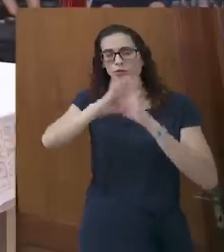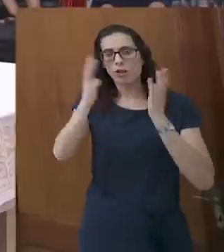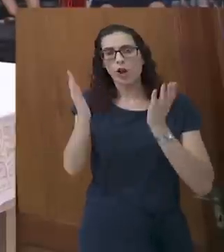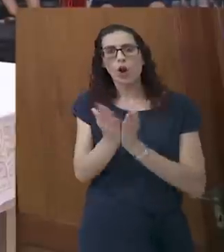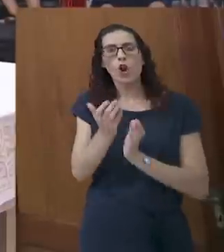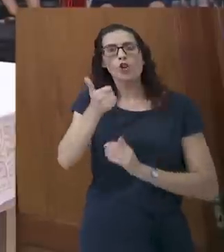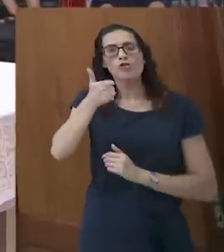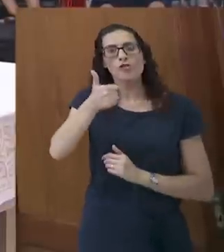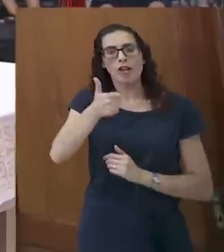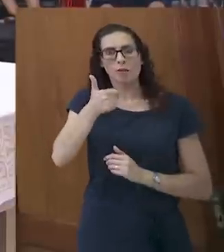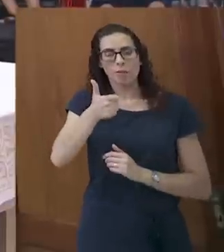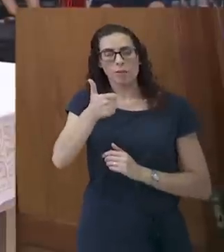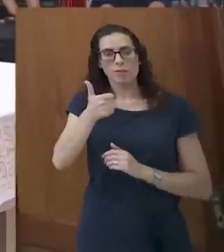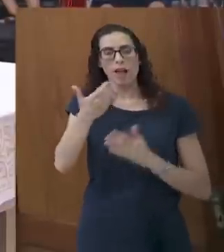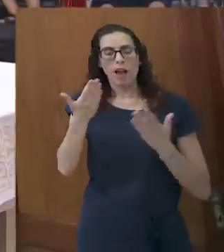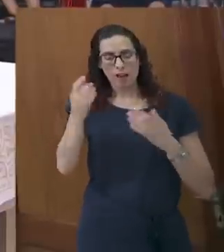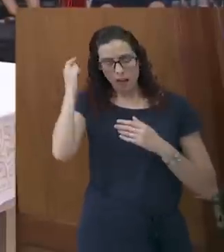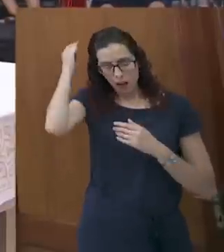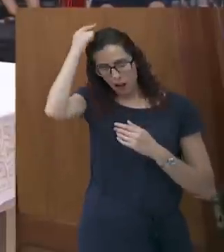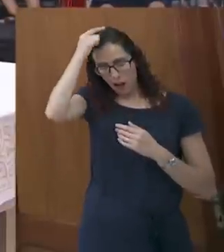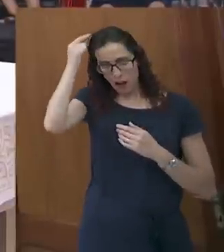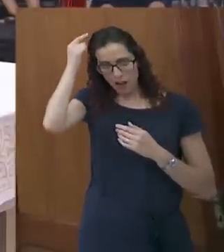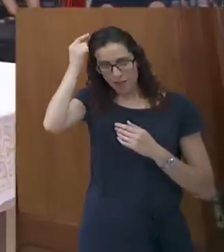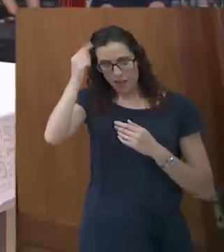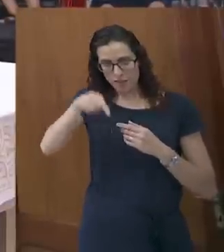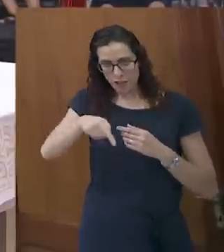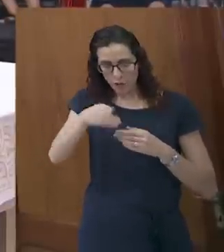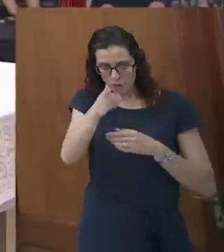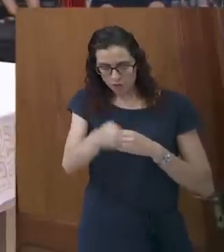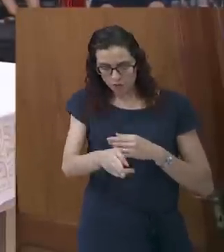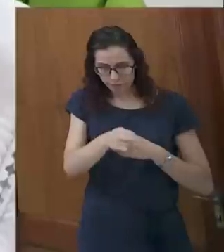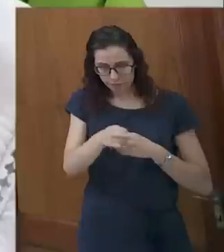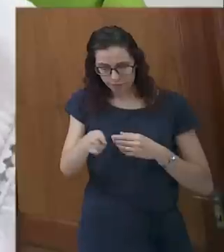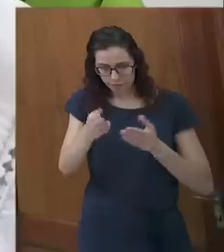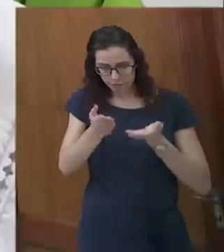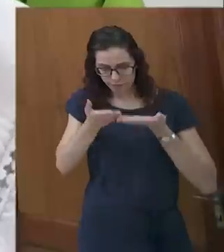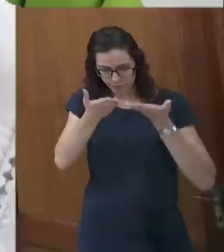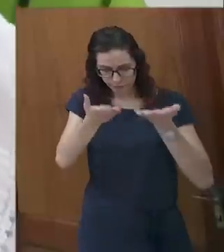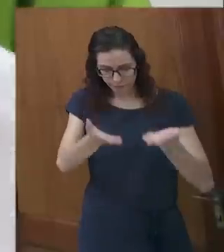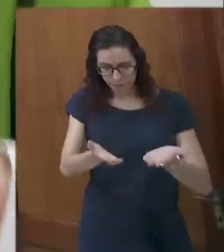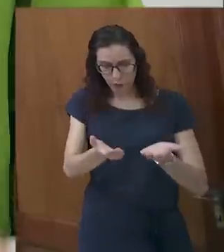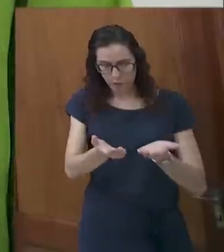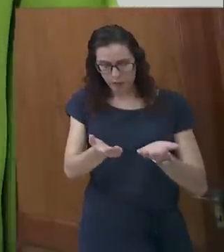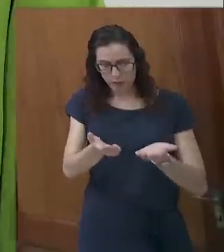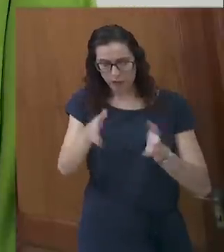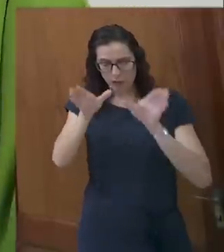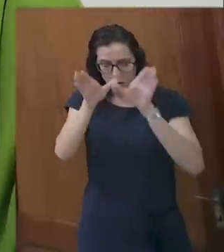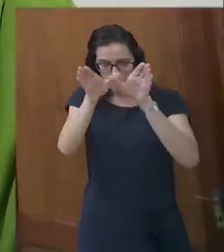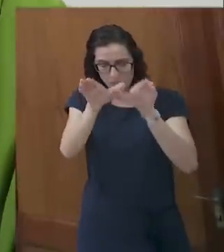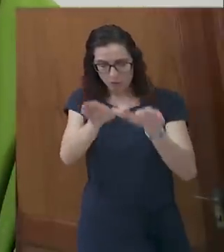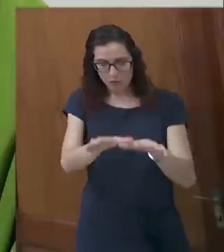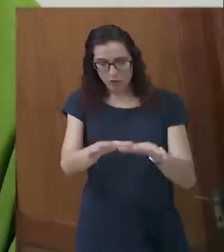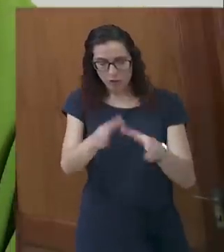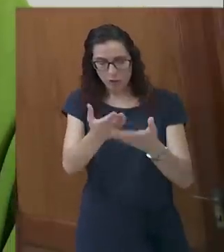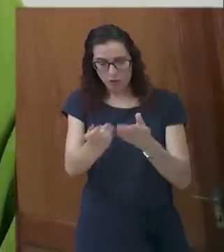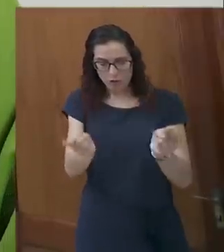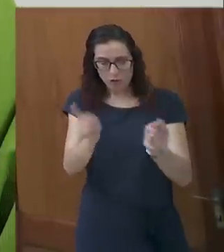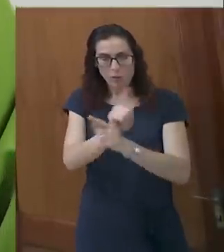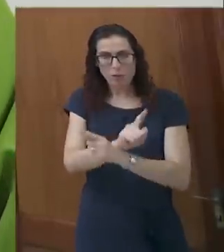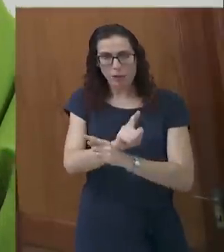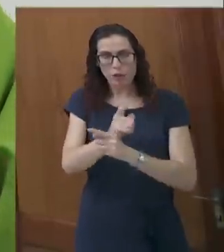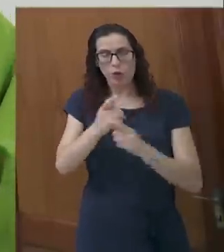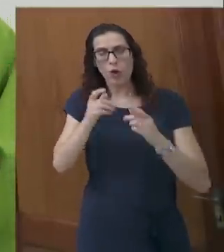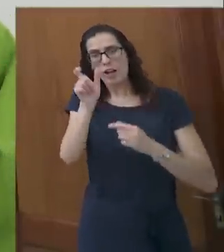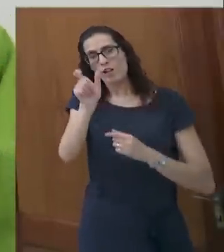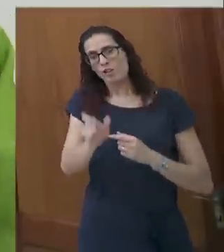dusija. Qaddes għalhekk nitolbu dan offerti bil-barka tal-Ispirtu tiegħek biex isiru għalina l-ġisem u